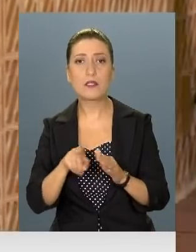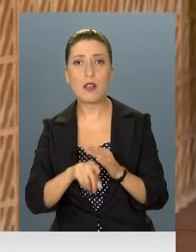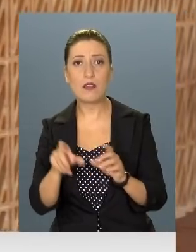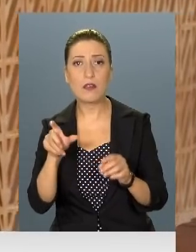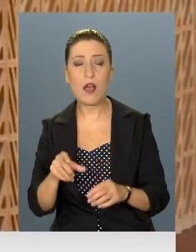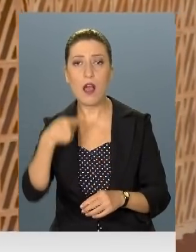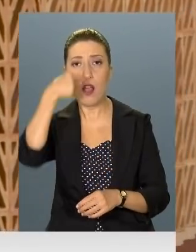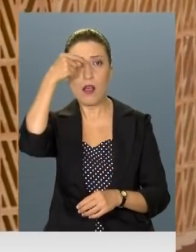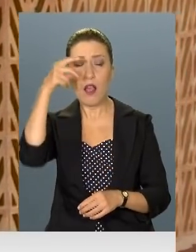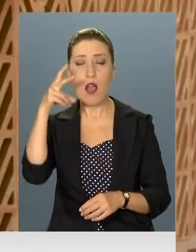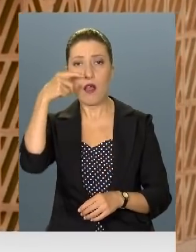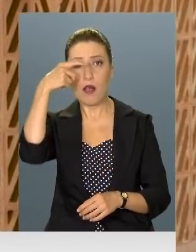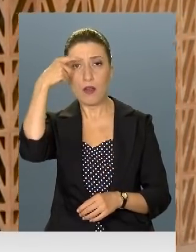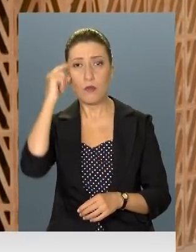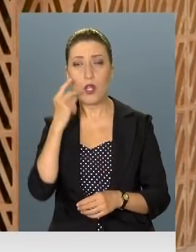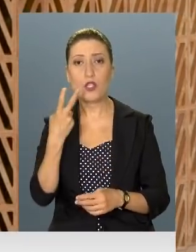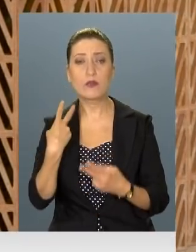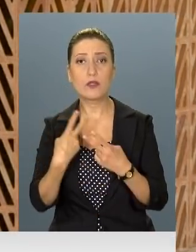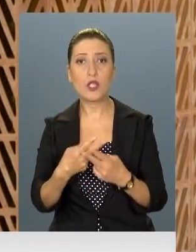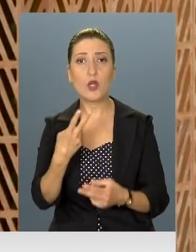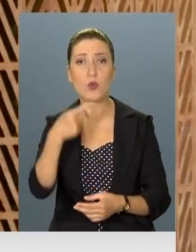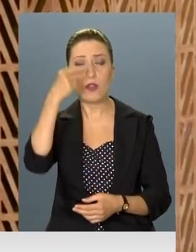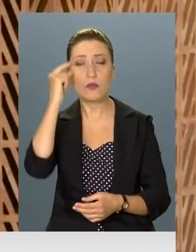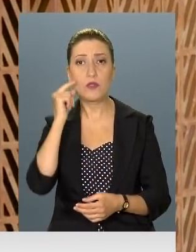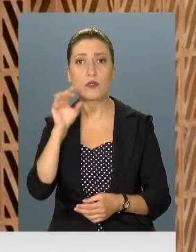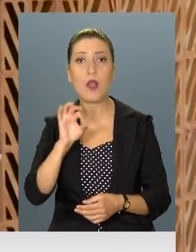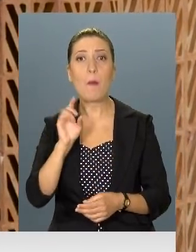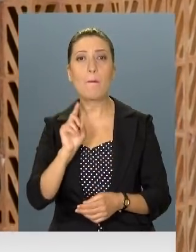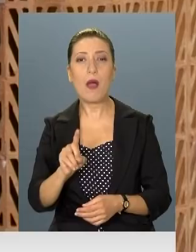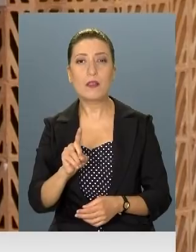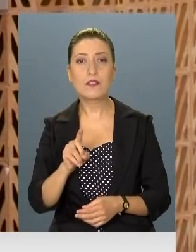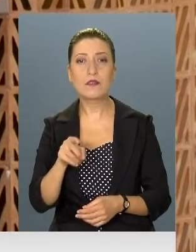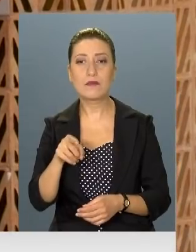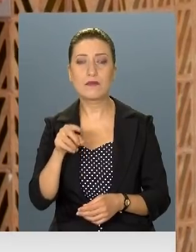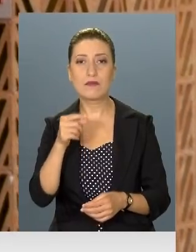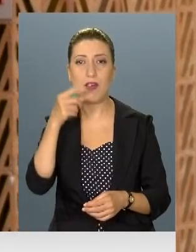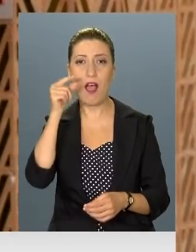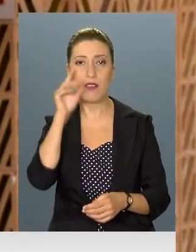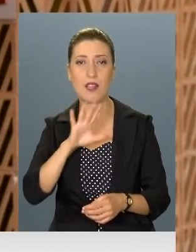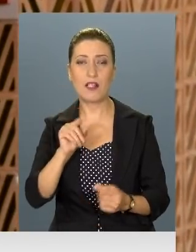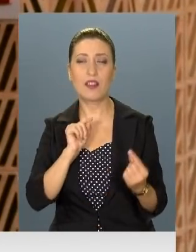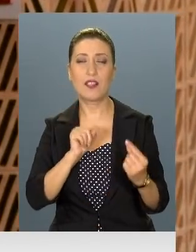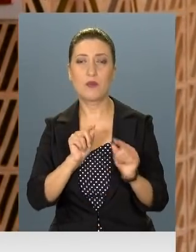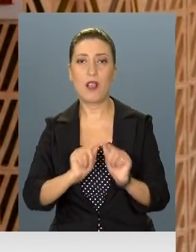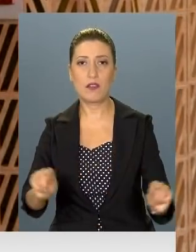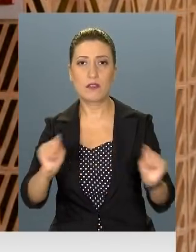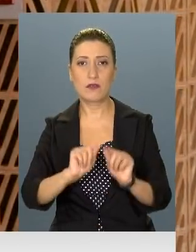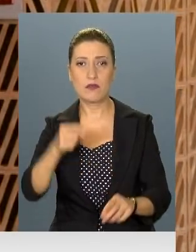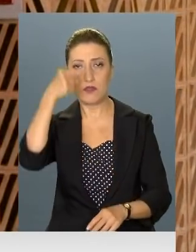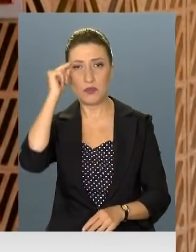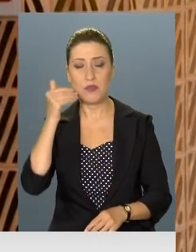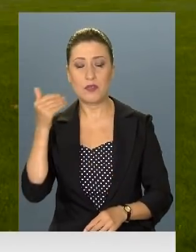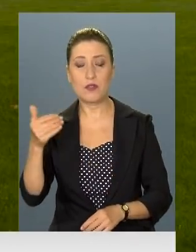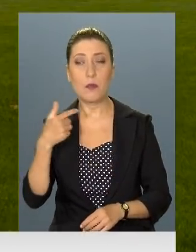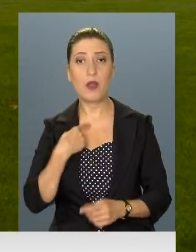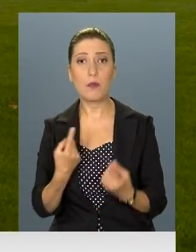դատապարտված երկու ադրբեջանցիներին, բայց իրական ամբողջությամբ Հայաստանի դեմ հերթական քարոշչական ակցիան են իրականացրել։ Մեր